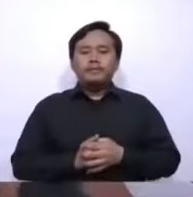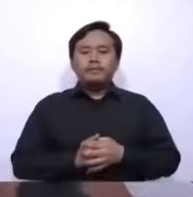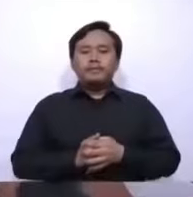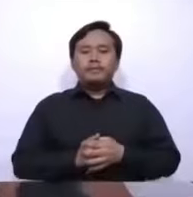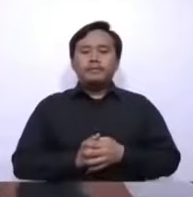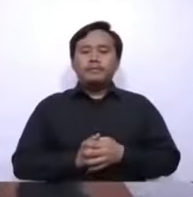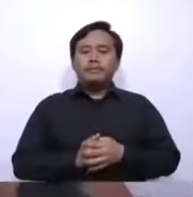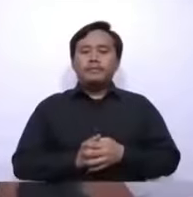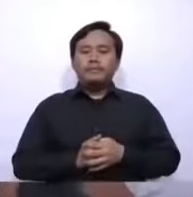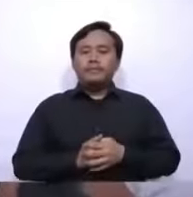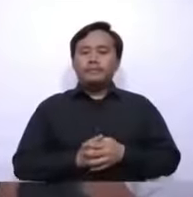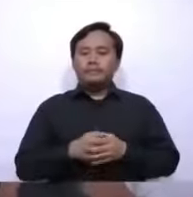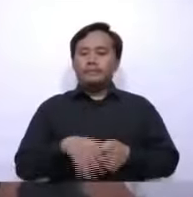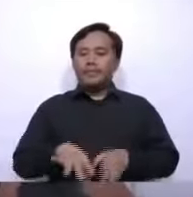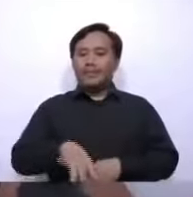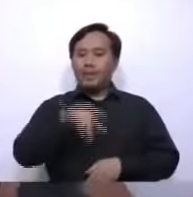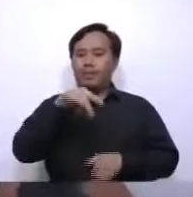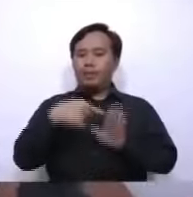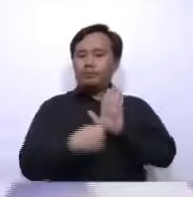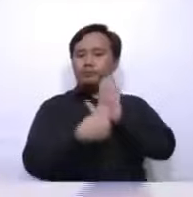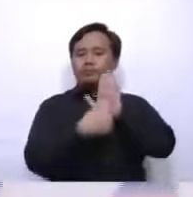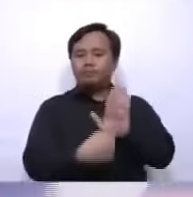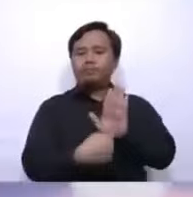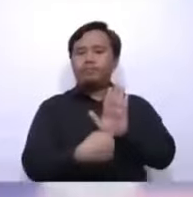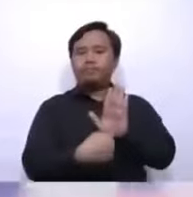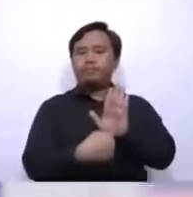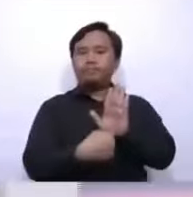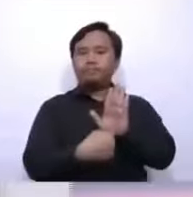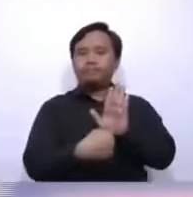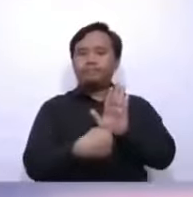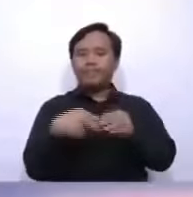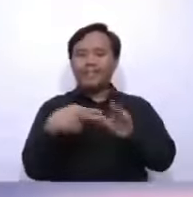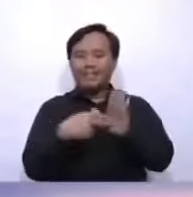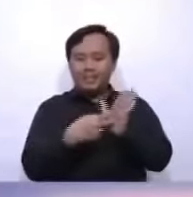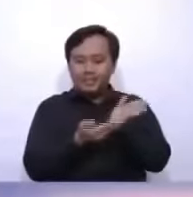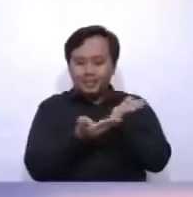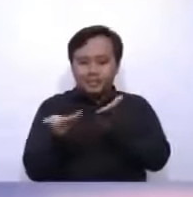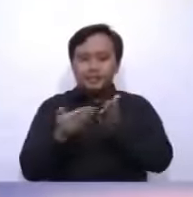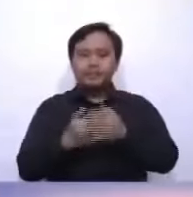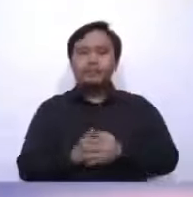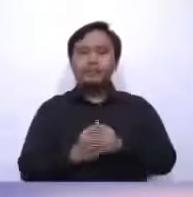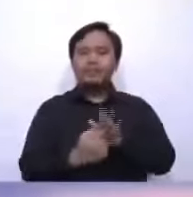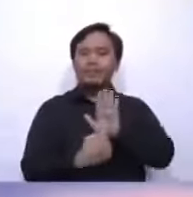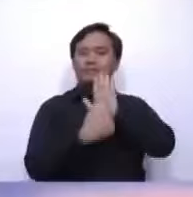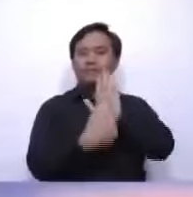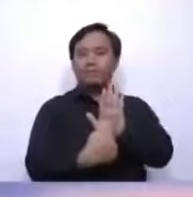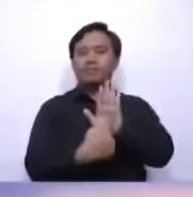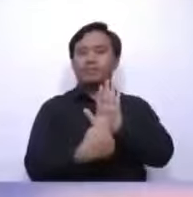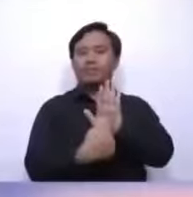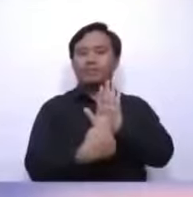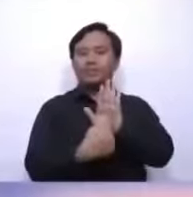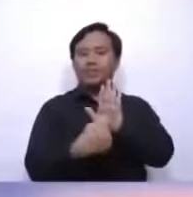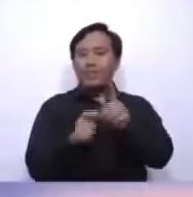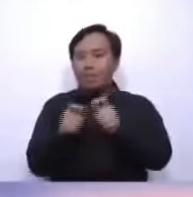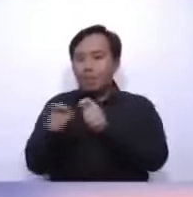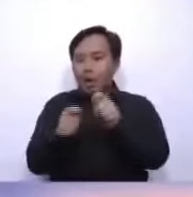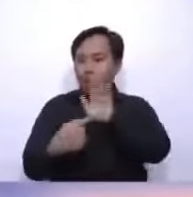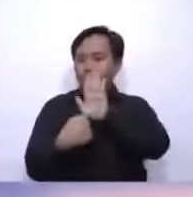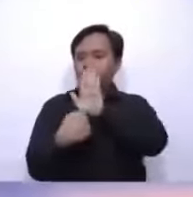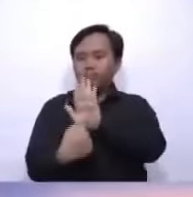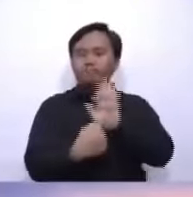Mohon diambil dan ditunjukkan dari arah belakang meja, Bapak. Mohon izin, silakan ditunjukkan ke arah moderator dan